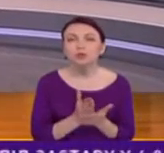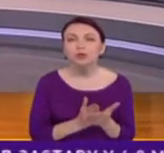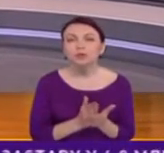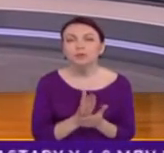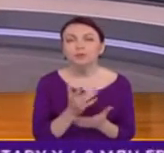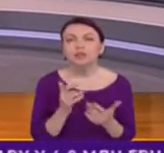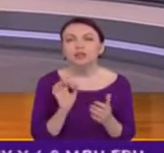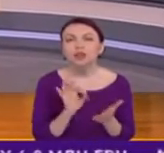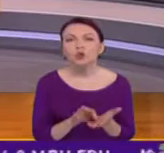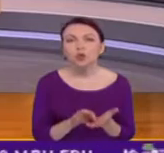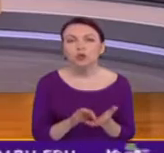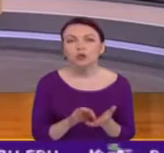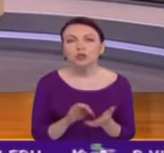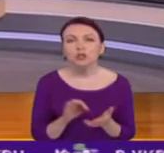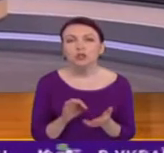у службу для того, щоб